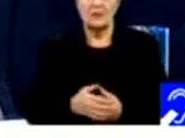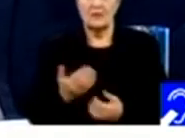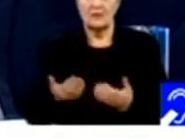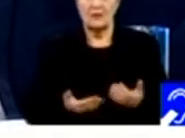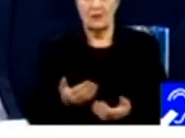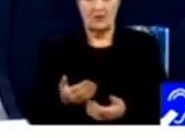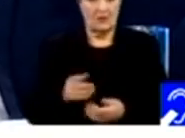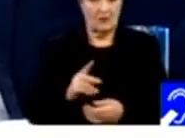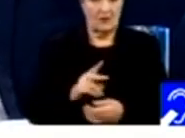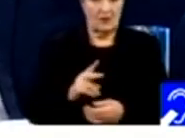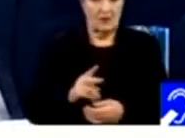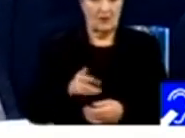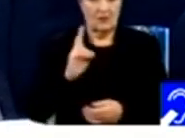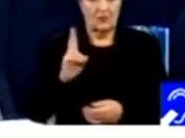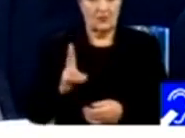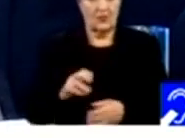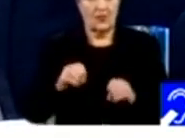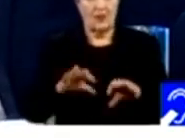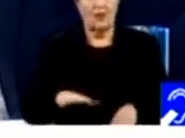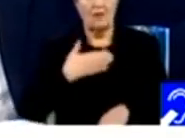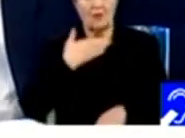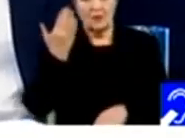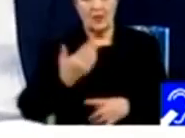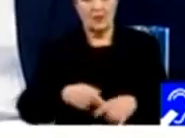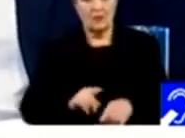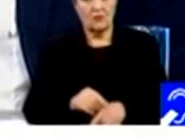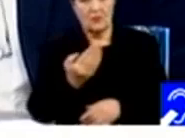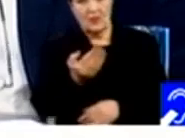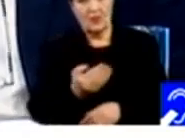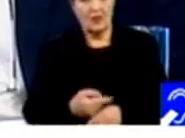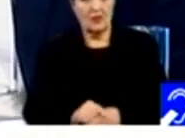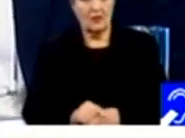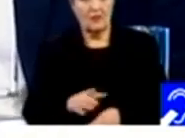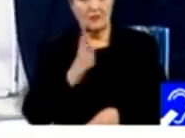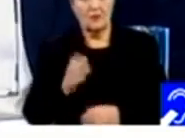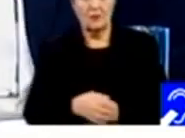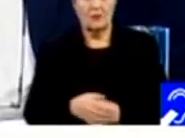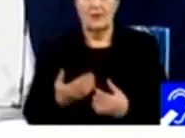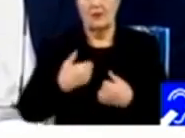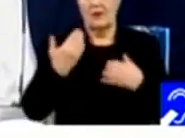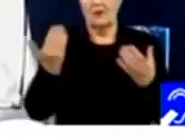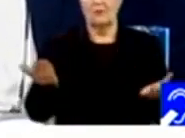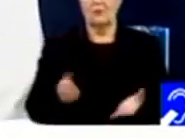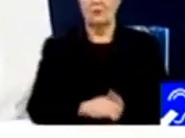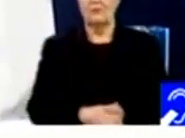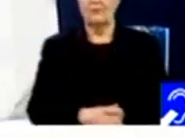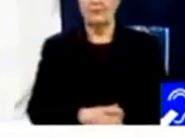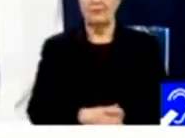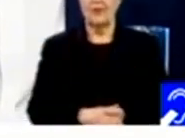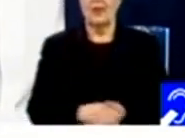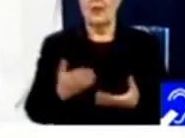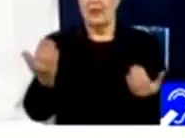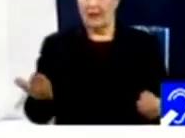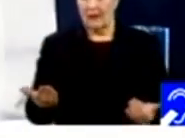vorbim. Consiliul, nu? Da. Cine a votat acea decizie? Care? A Consiliului pe care ați abrogat-o. Eu nu știu despre ce vorbiți dumneavoastră. Iată,